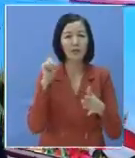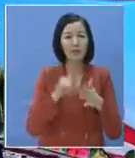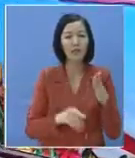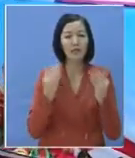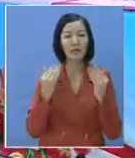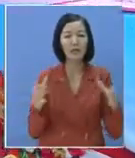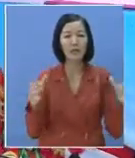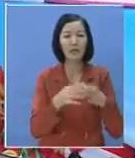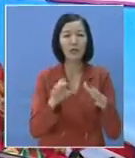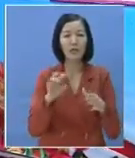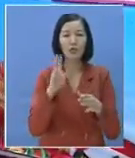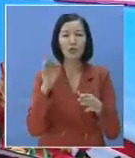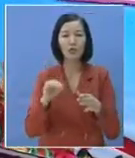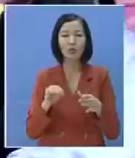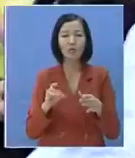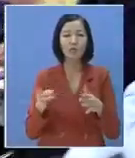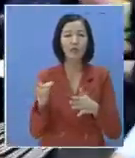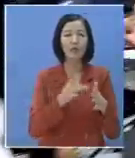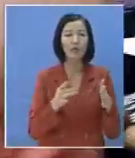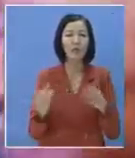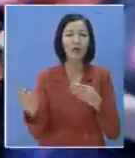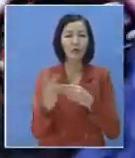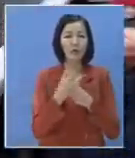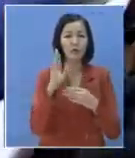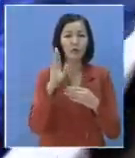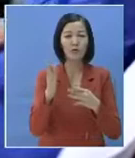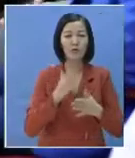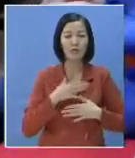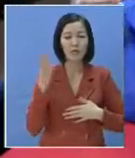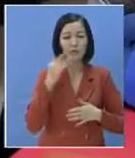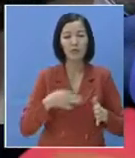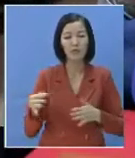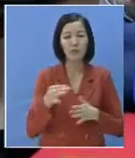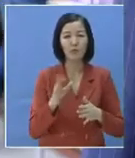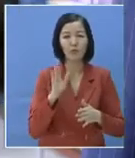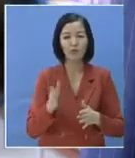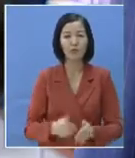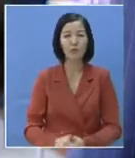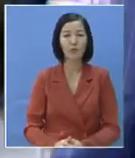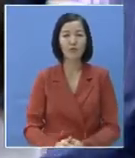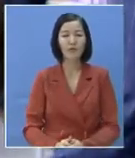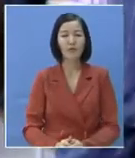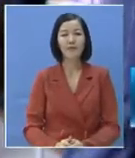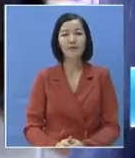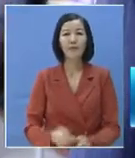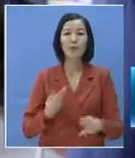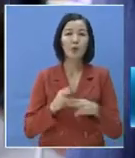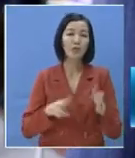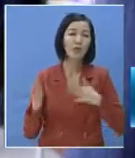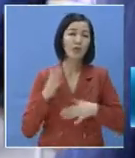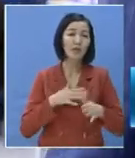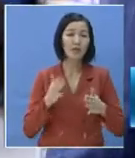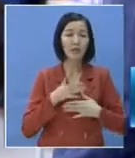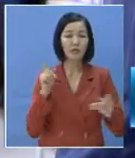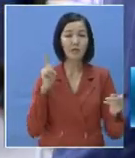Теперь делегацию из южного региона с аналогичным визитом ждут в нашем регионе. Очень рад нашей встрече,